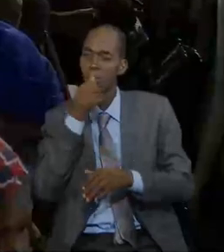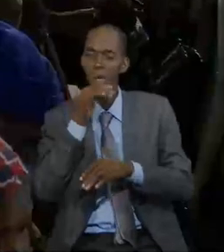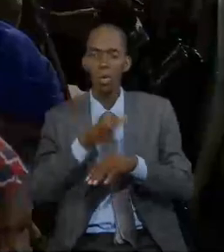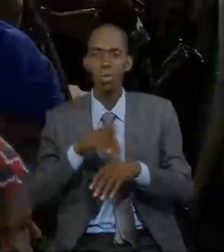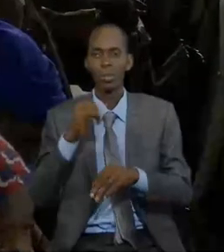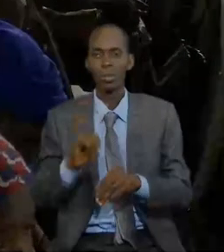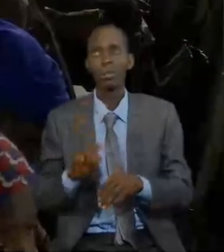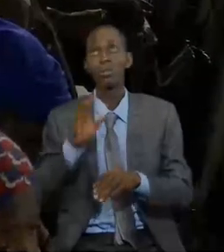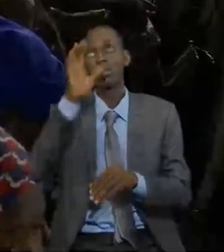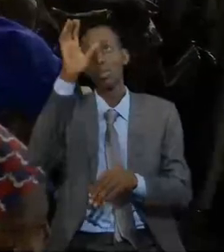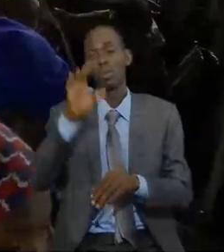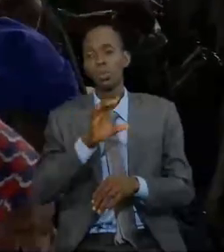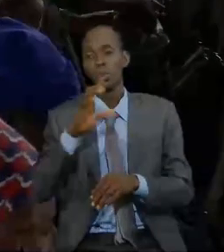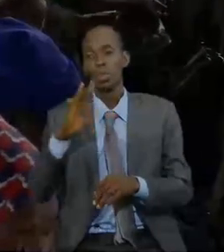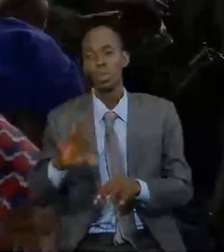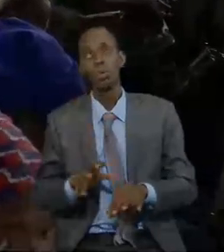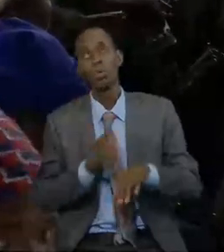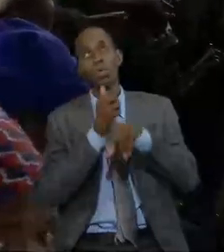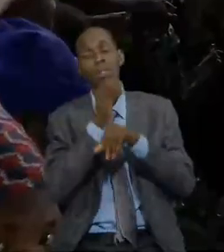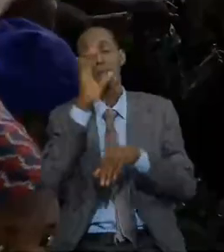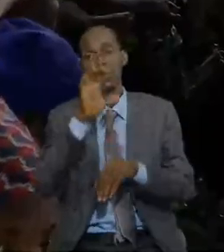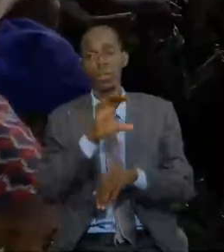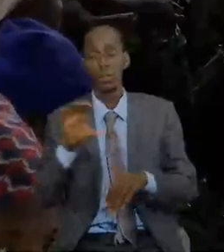sur la croix